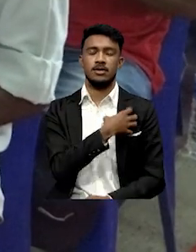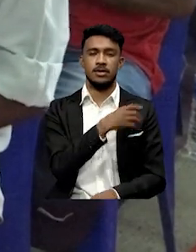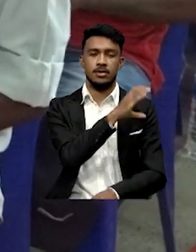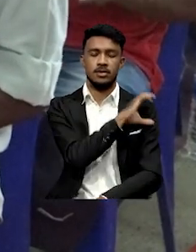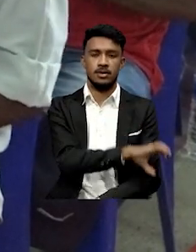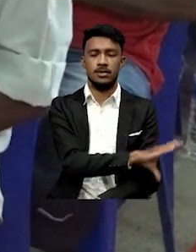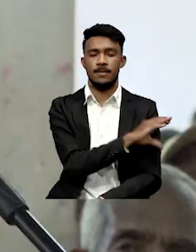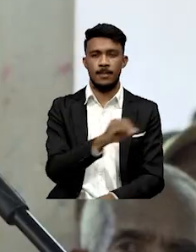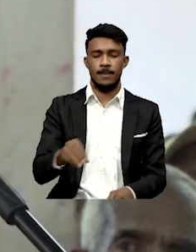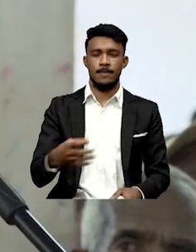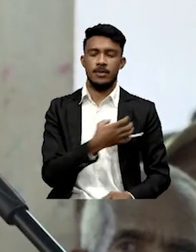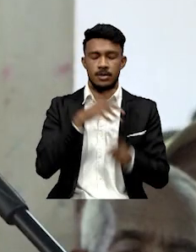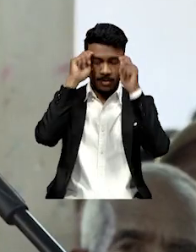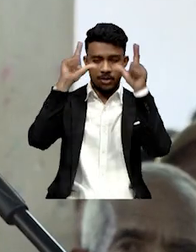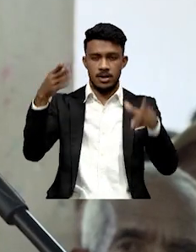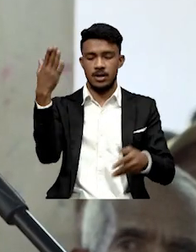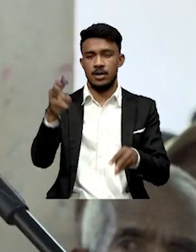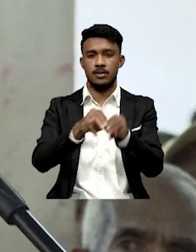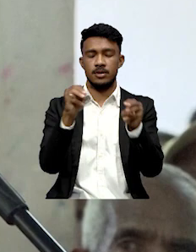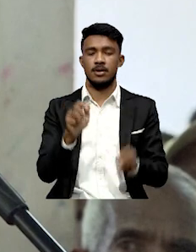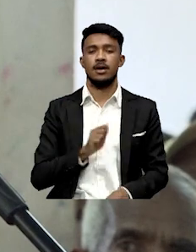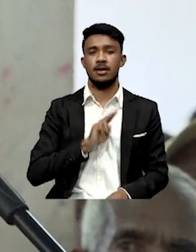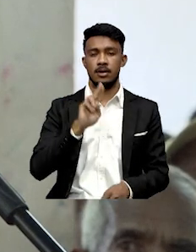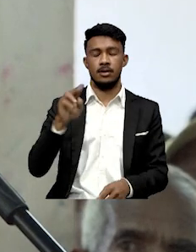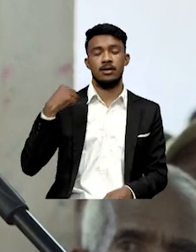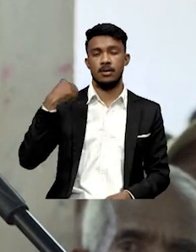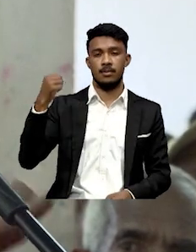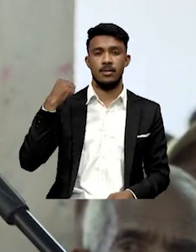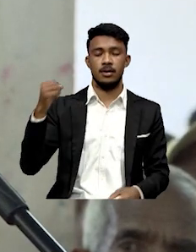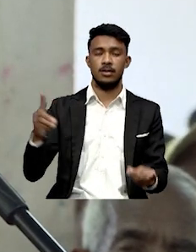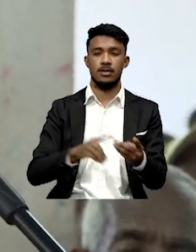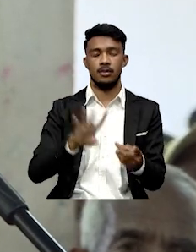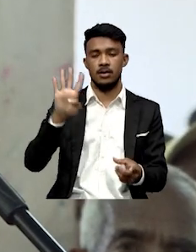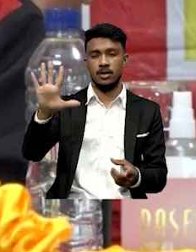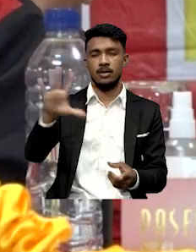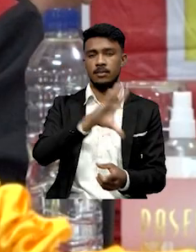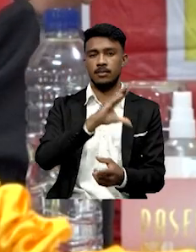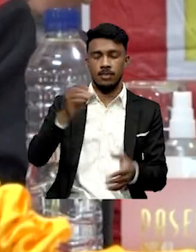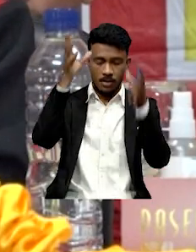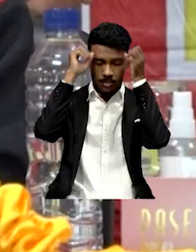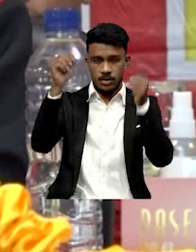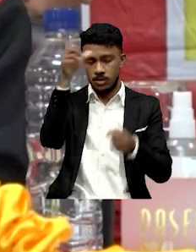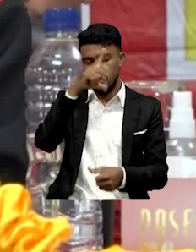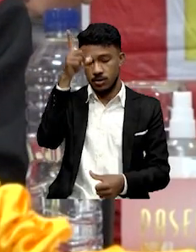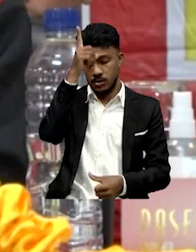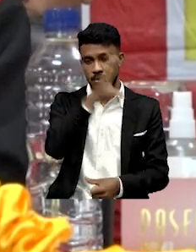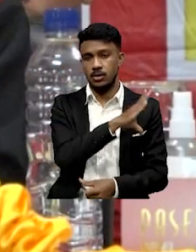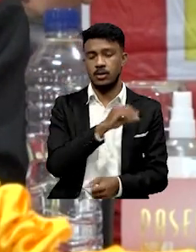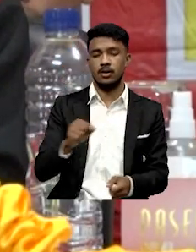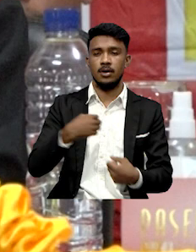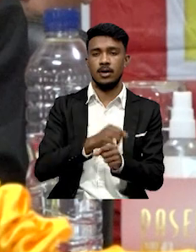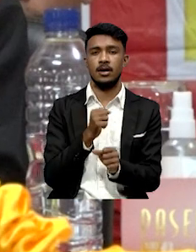Leste nebe destaka ia munisipi aileu tui rajenda kampanya balorong dalima kandidatu Presidente Republika Francisco Guterres Lualo